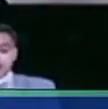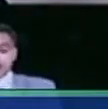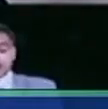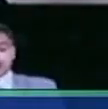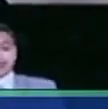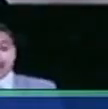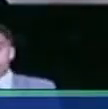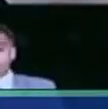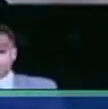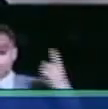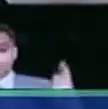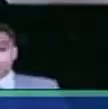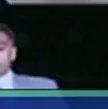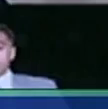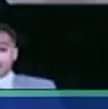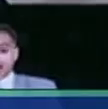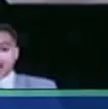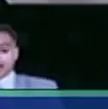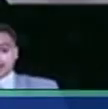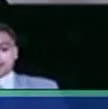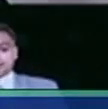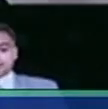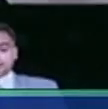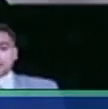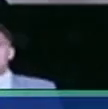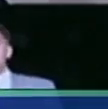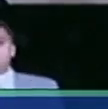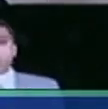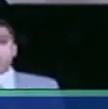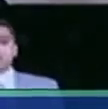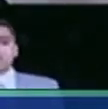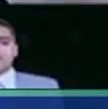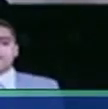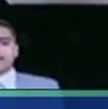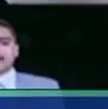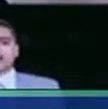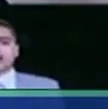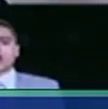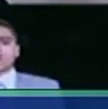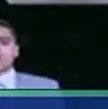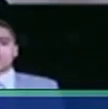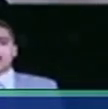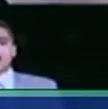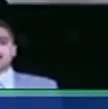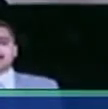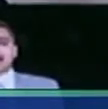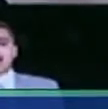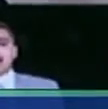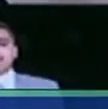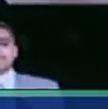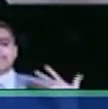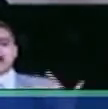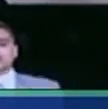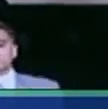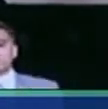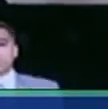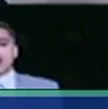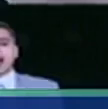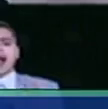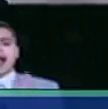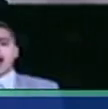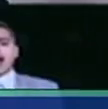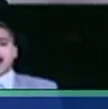التحالف الوطني الحقيقة لا ينكر أبدا دوره، محدش يقدر ينكر أبدا دوره إلا إذا